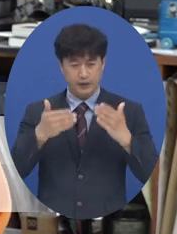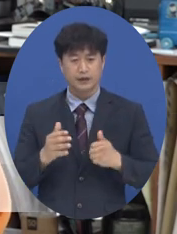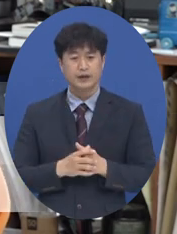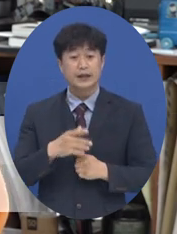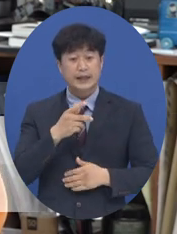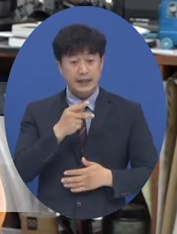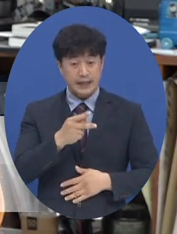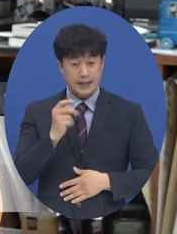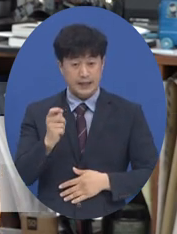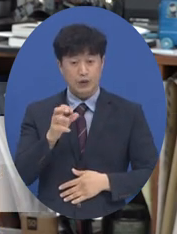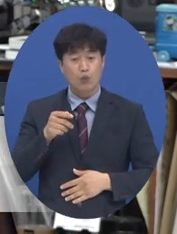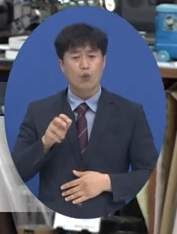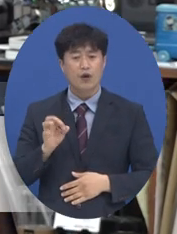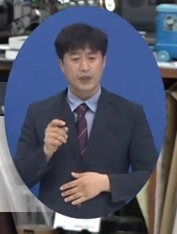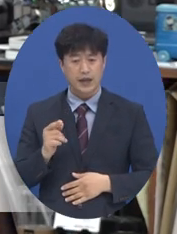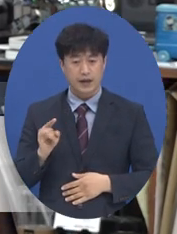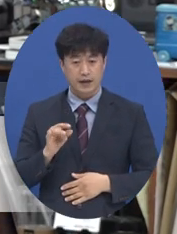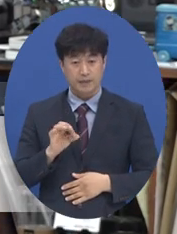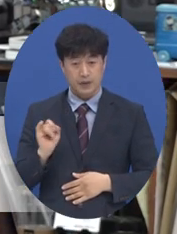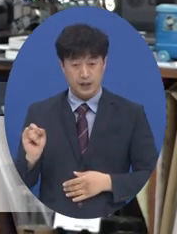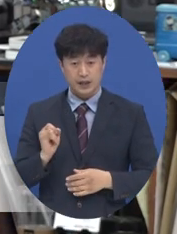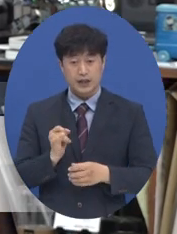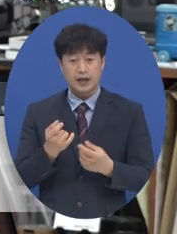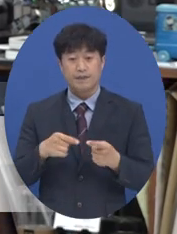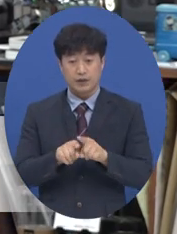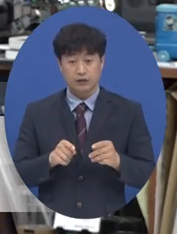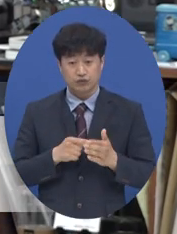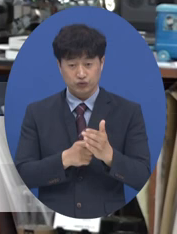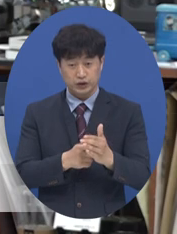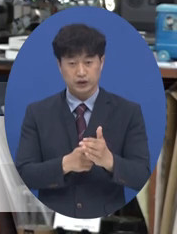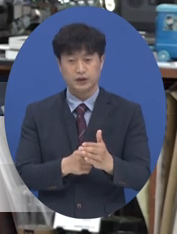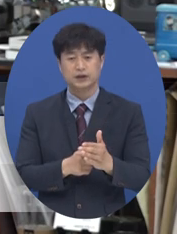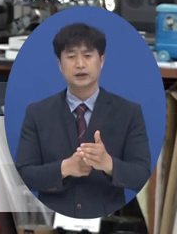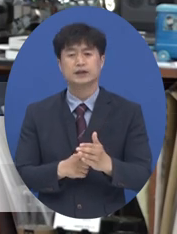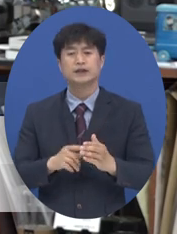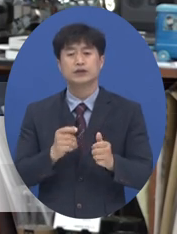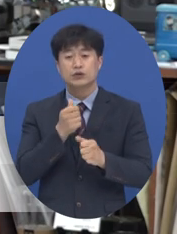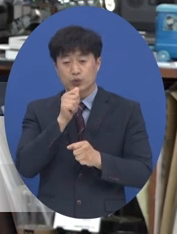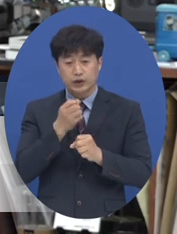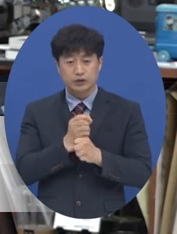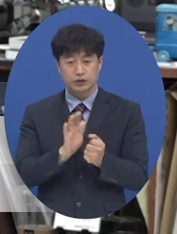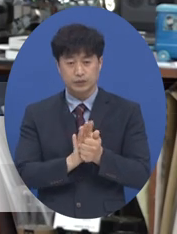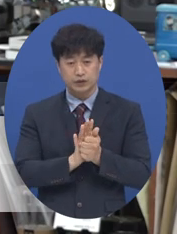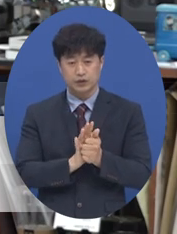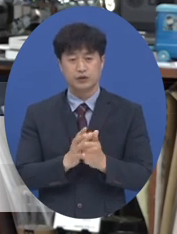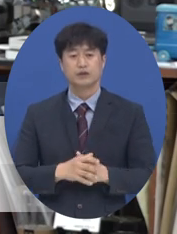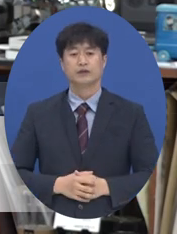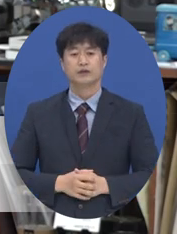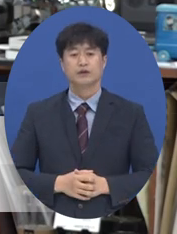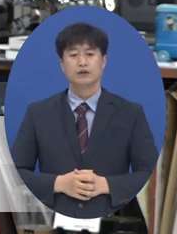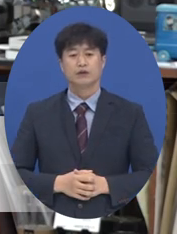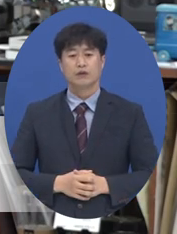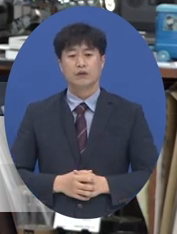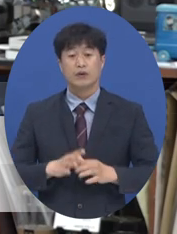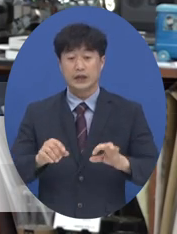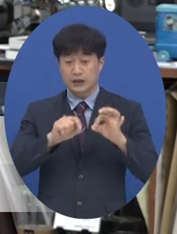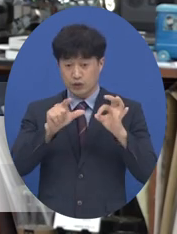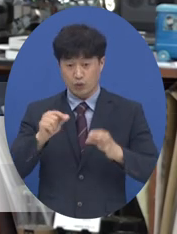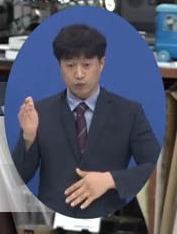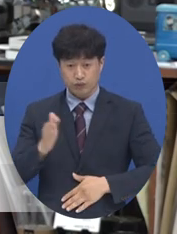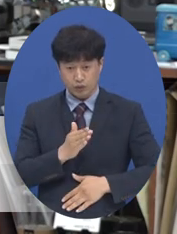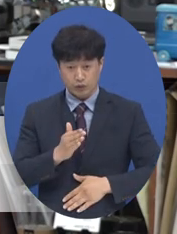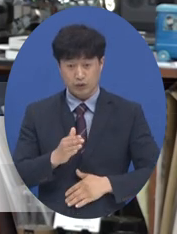추진한 대국민 알림 서비스입니다. 소화전 길 안내 서비스는 이미 실시하고 있습니다. 그리고